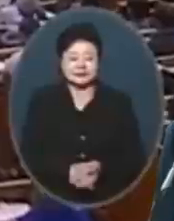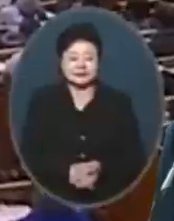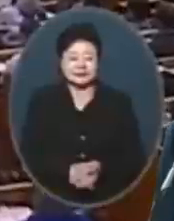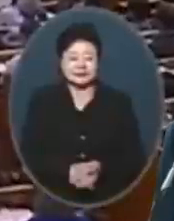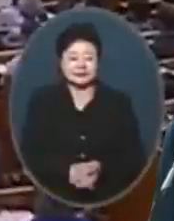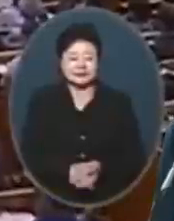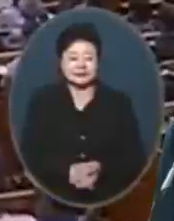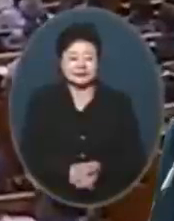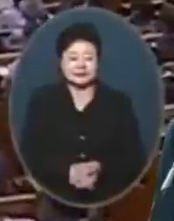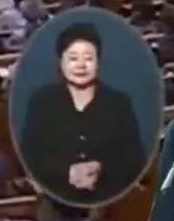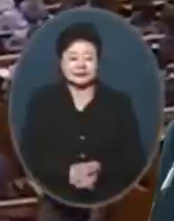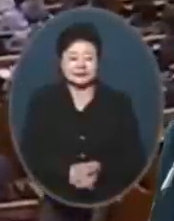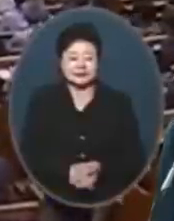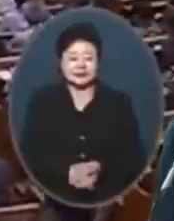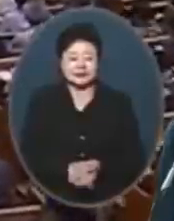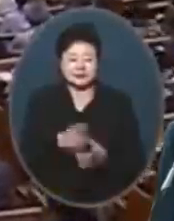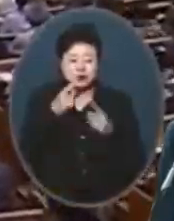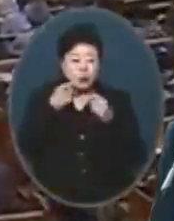내가